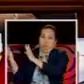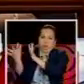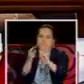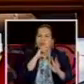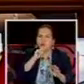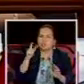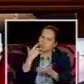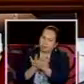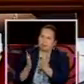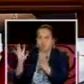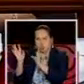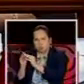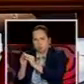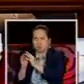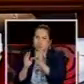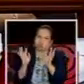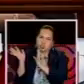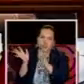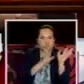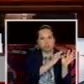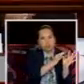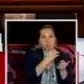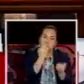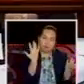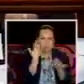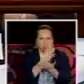gilid. Saka yung iba siguro, dahil mahaba pa yung pila,